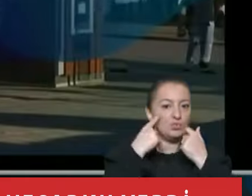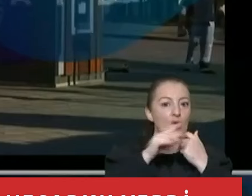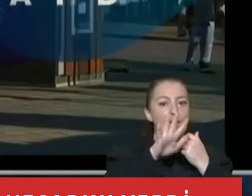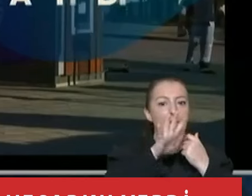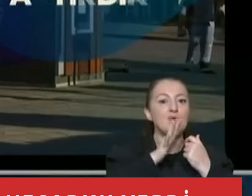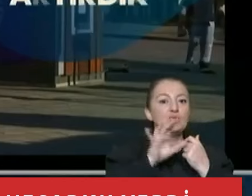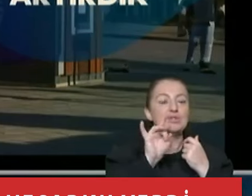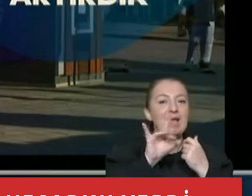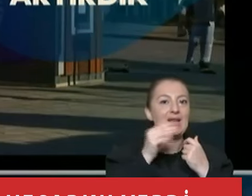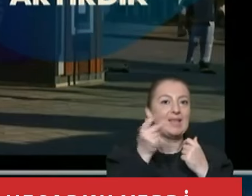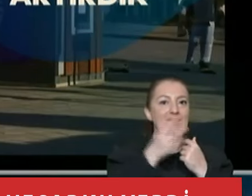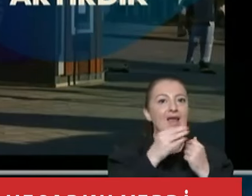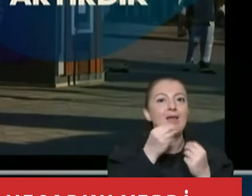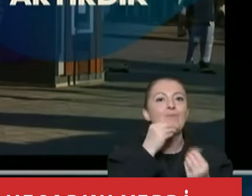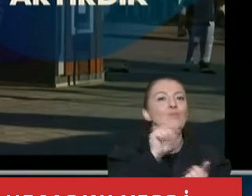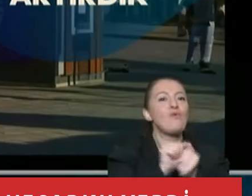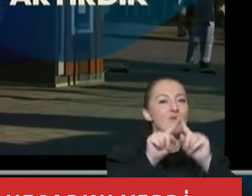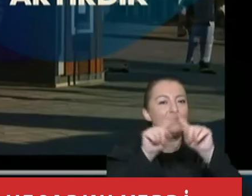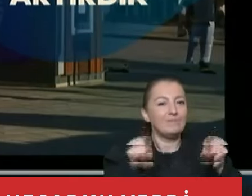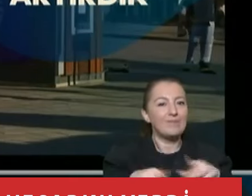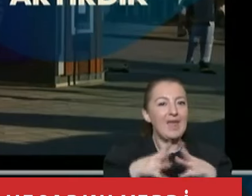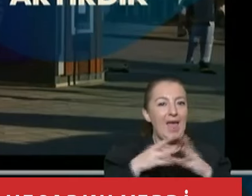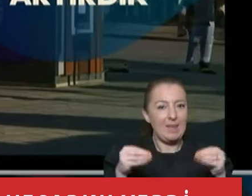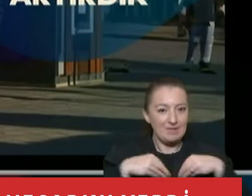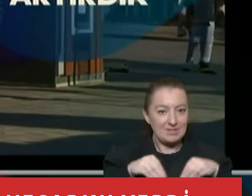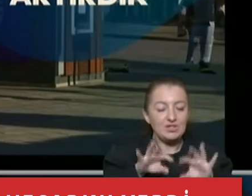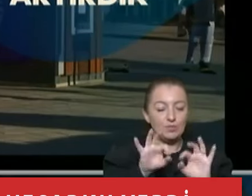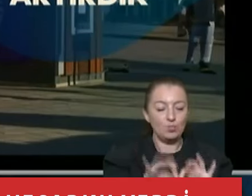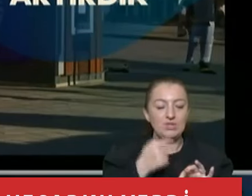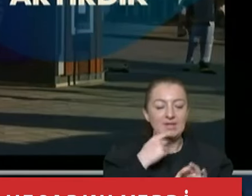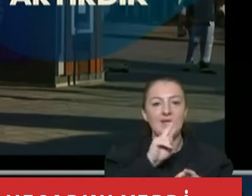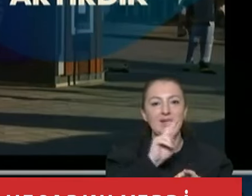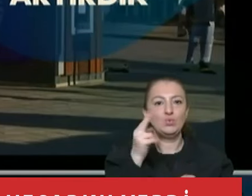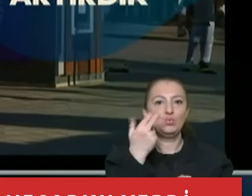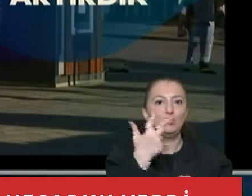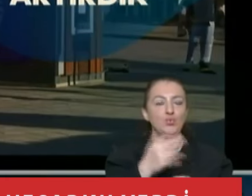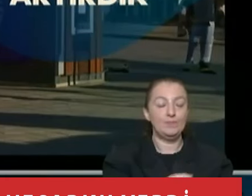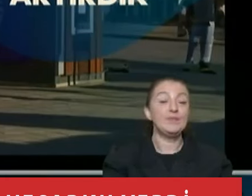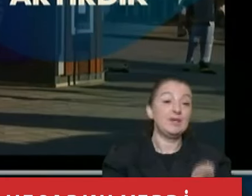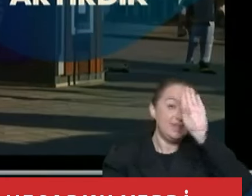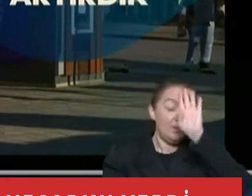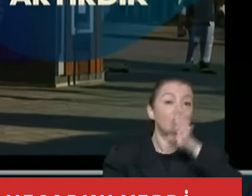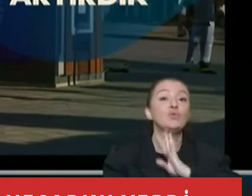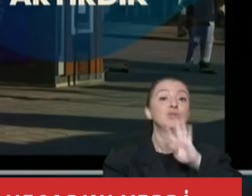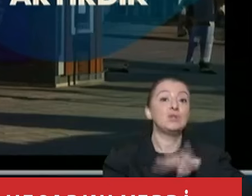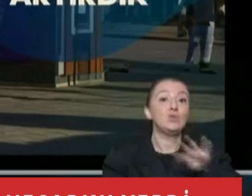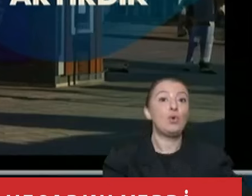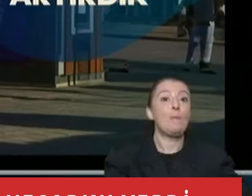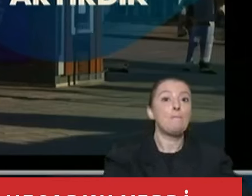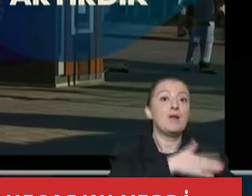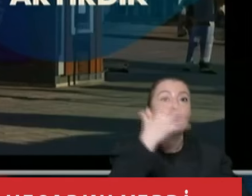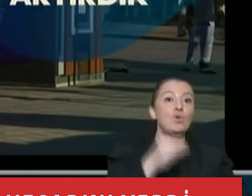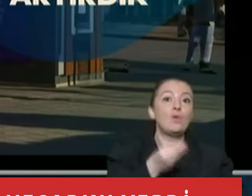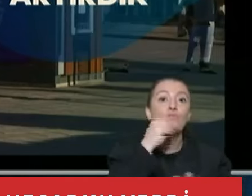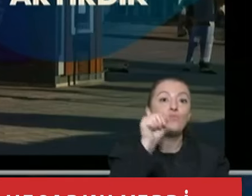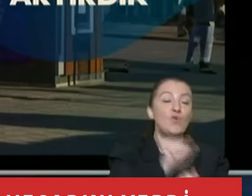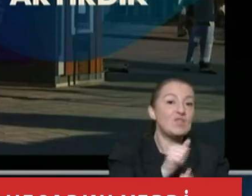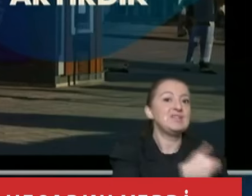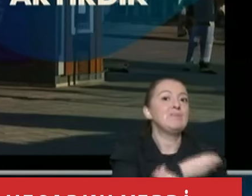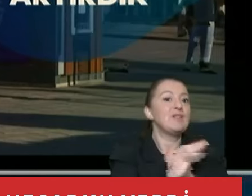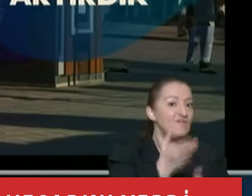Ekmek büfesi sayısını Bu yıl 73'e çıkardık İstanbul'un 444 Mahallesinde bulunan büfeler imiz ile